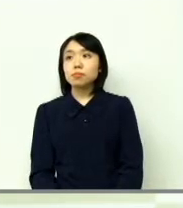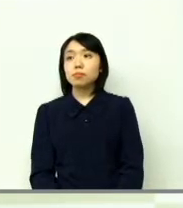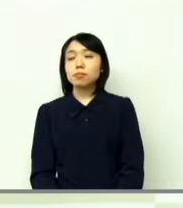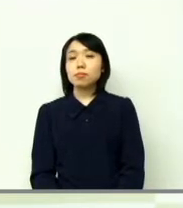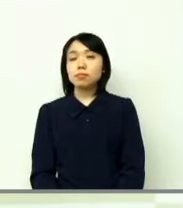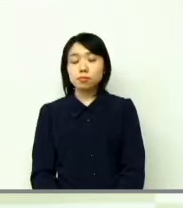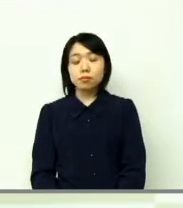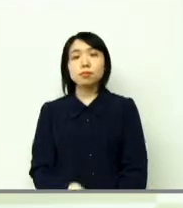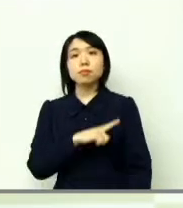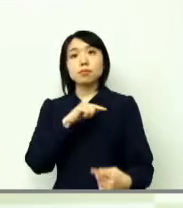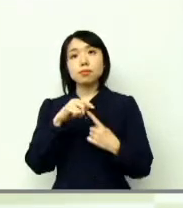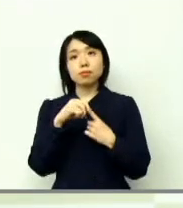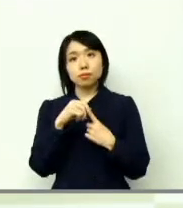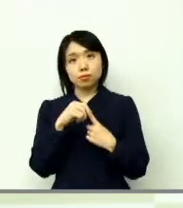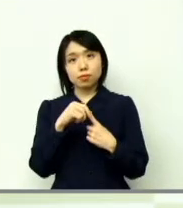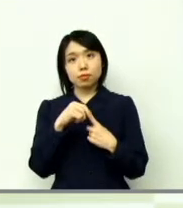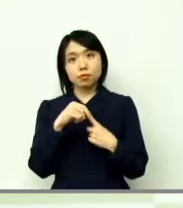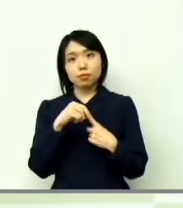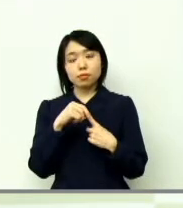まず1点目なんですけども、